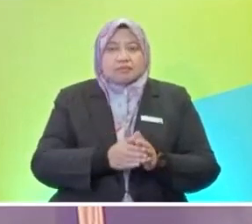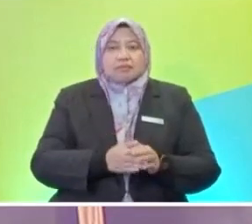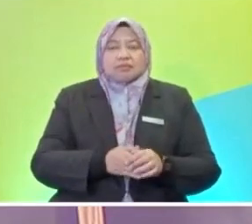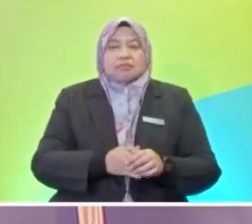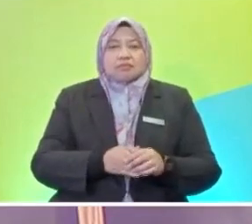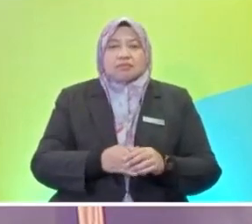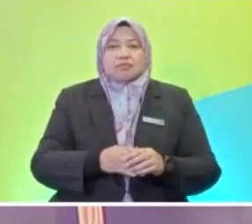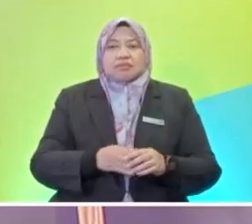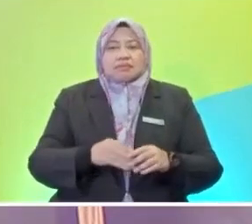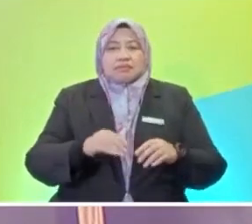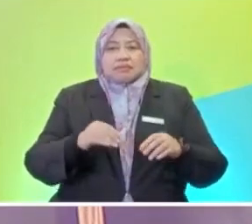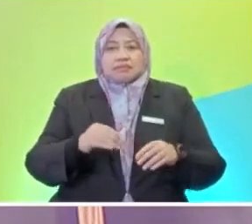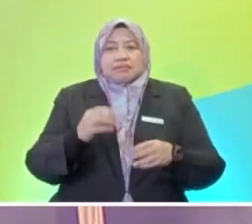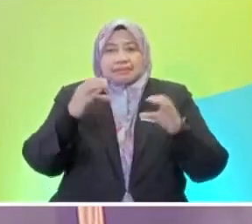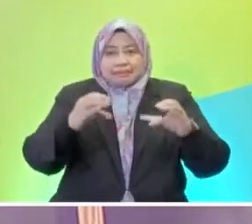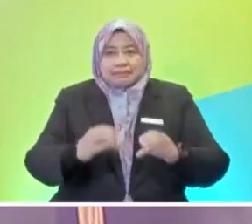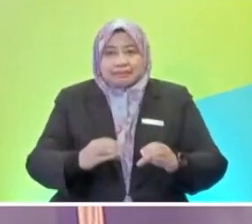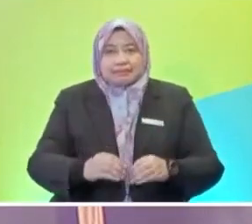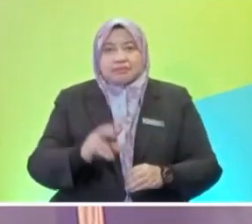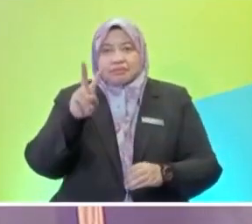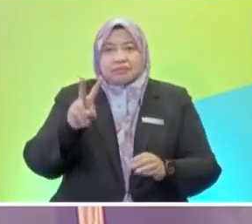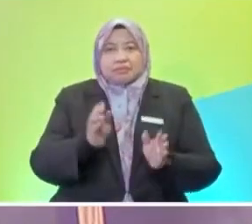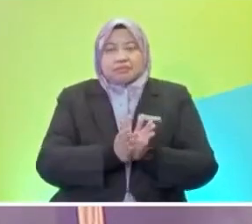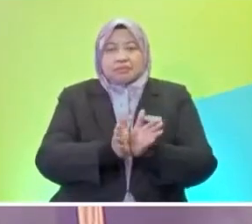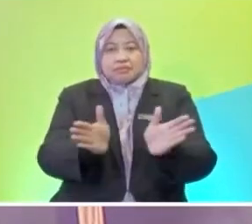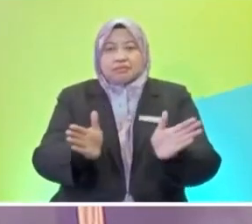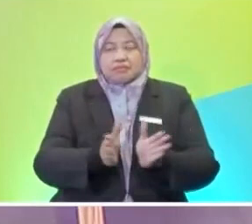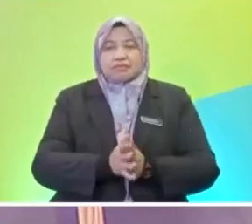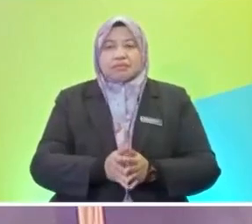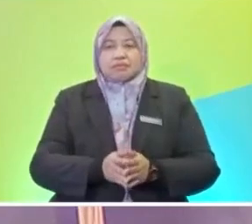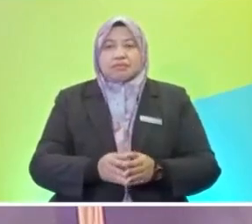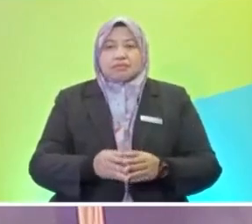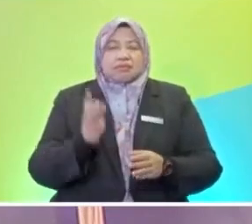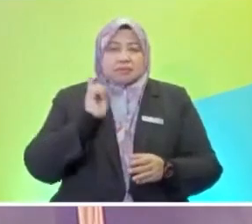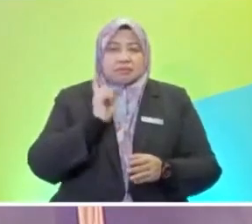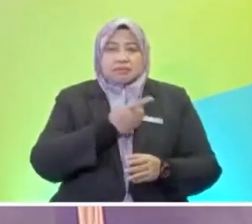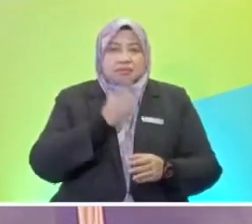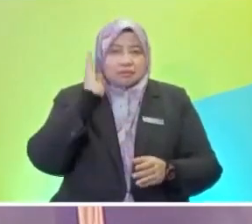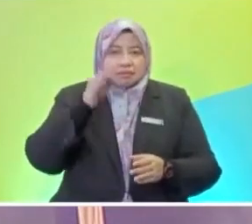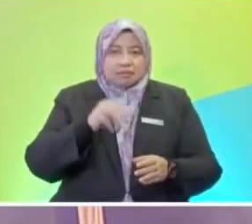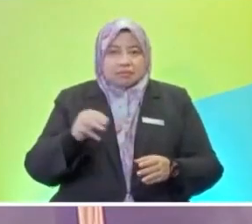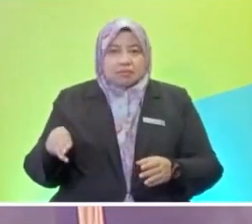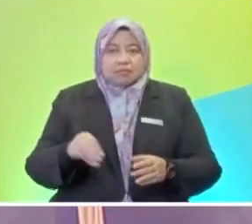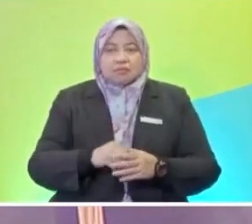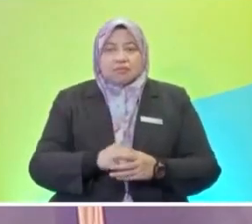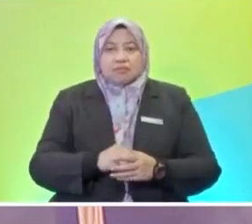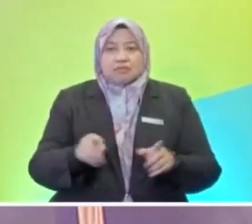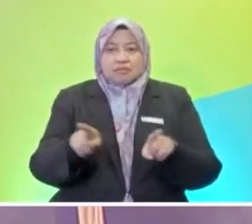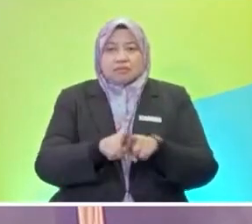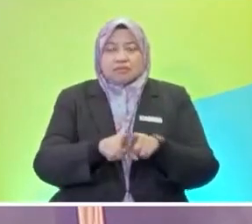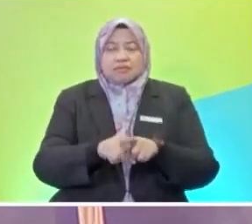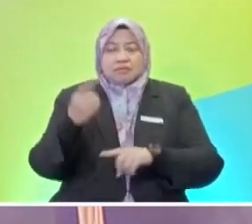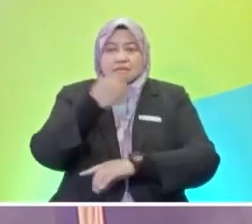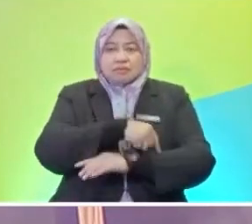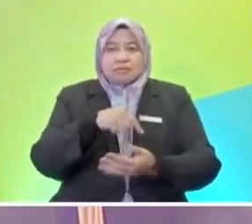2 dimensi dan yang paling seruno sekali merah kita akan Bagi murid-murid yang besar kita